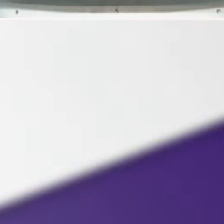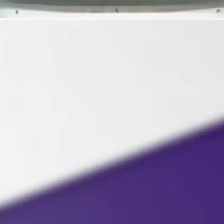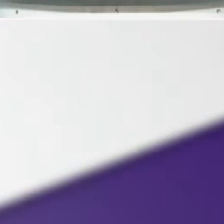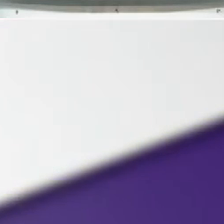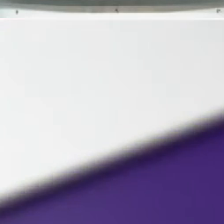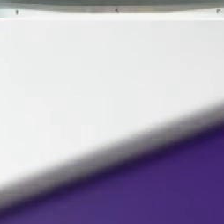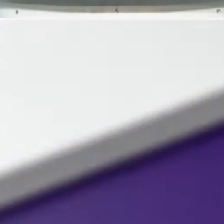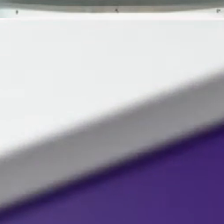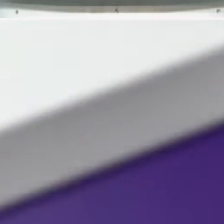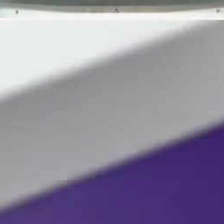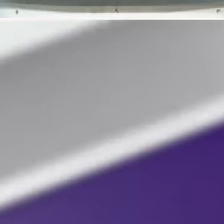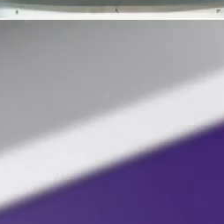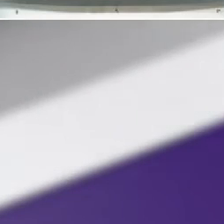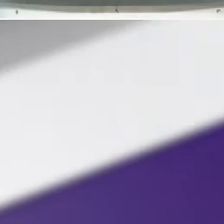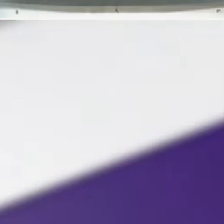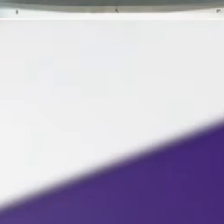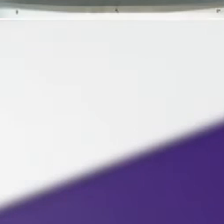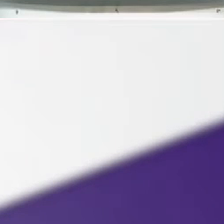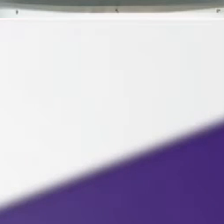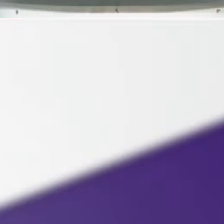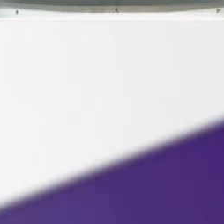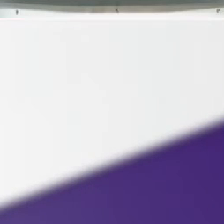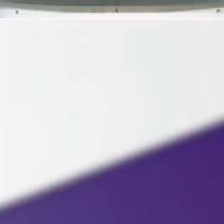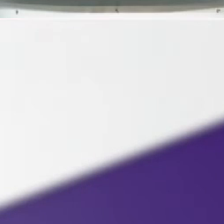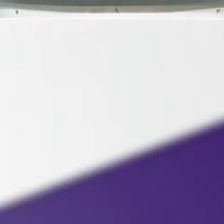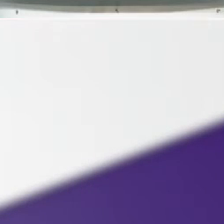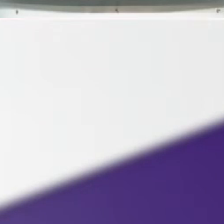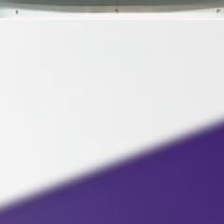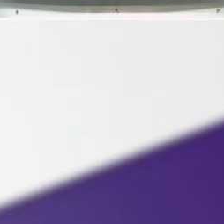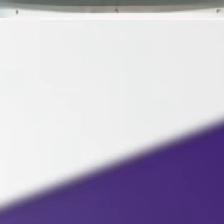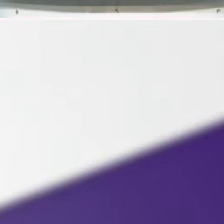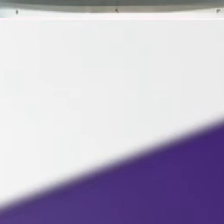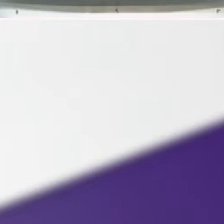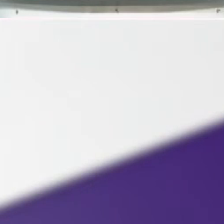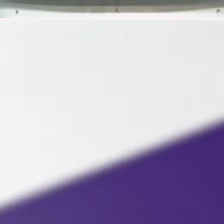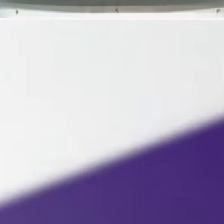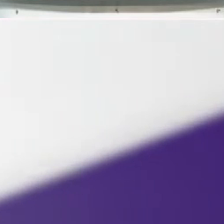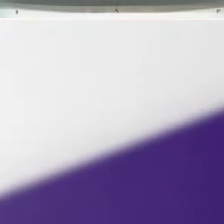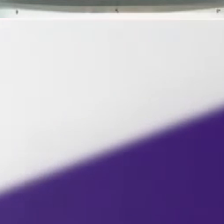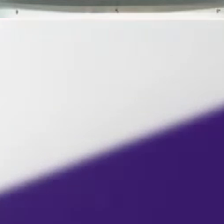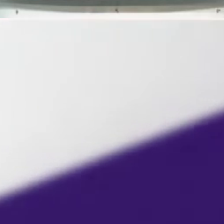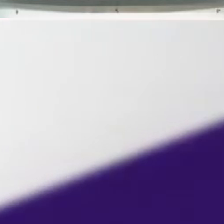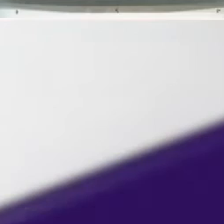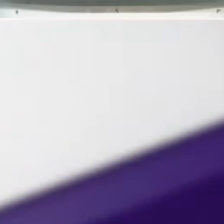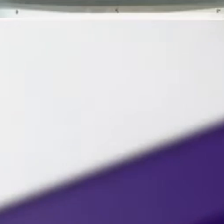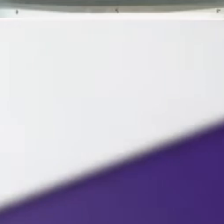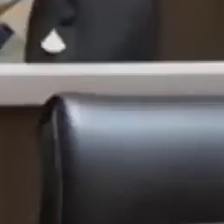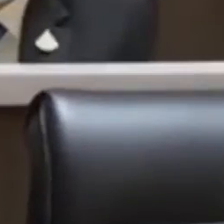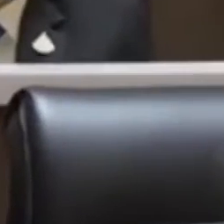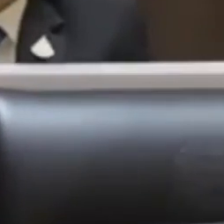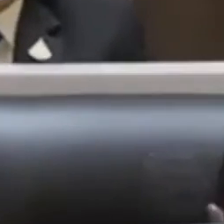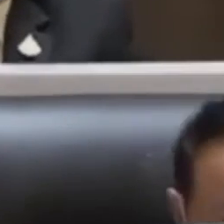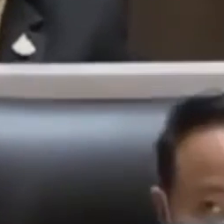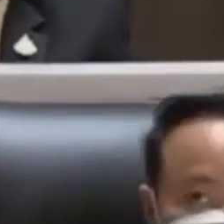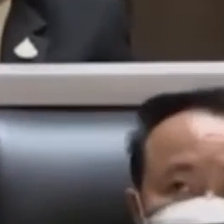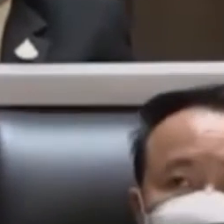อ่อนของการใช้เงินในเงินก้อนนั้นว่ามีการใช้จ่ายและการเบิกจ่ายที่ล่าช้าเนี่ยนะคะคุณยุทธพงศ์บอกว่าเมื่อปี